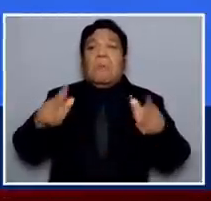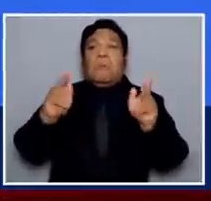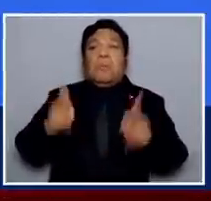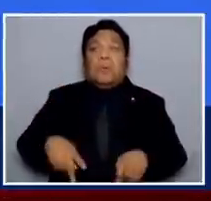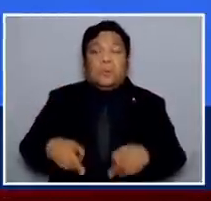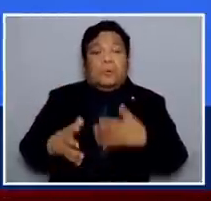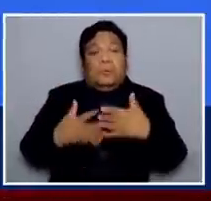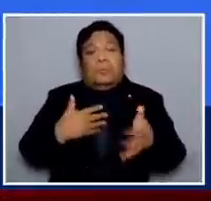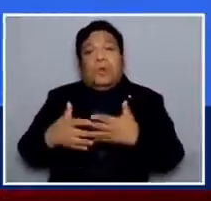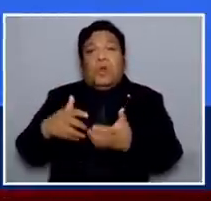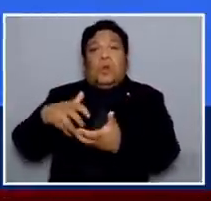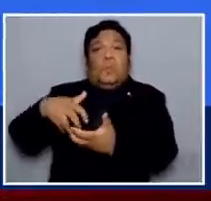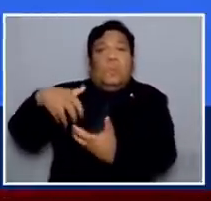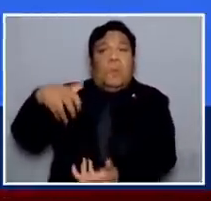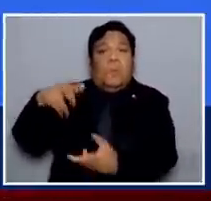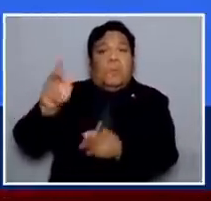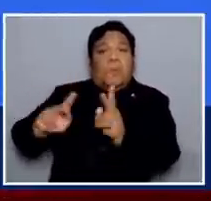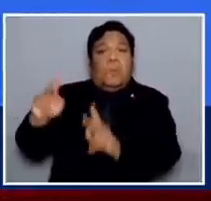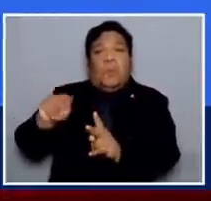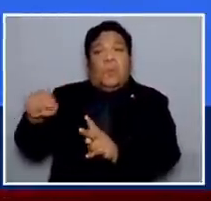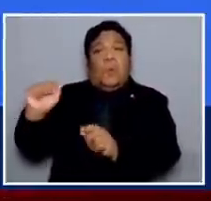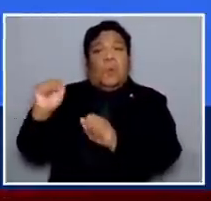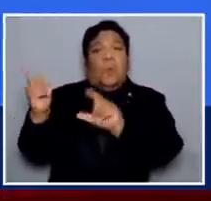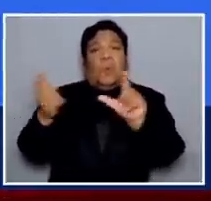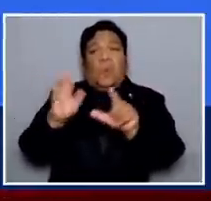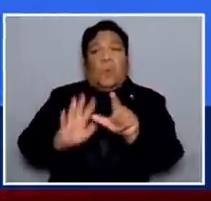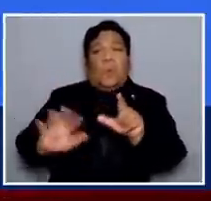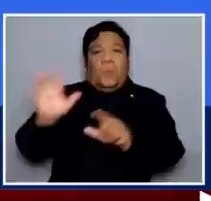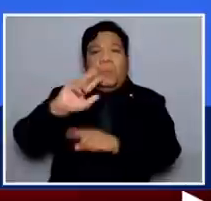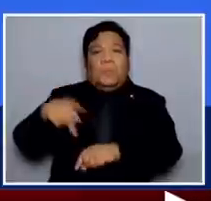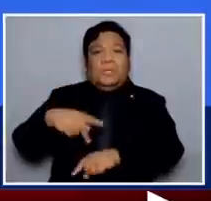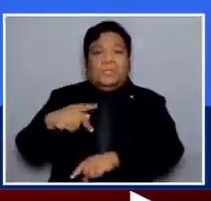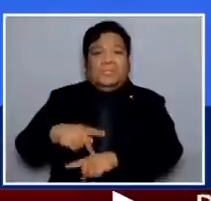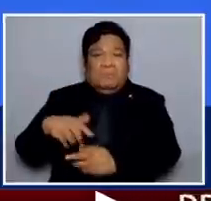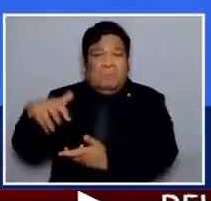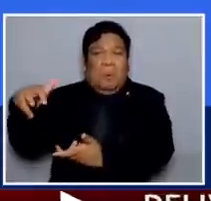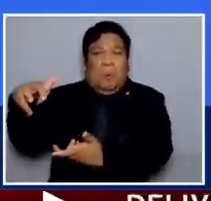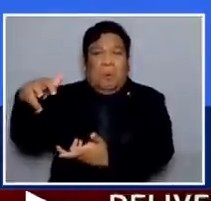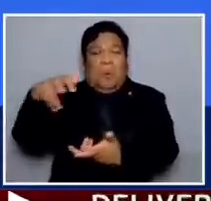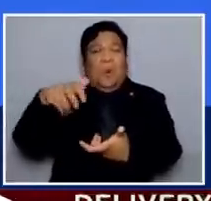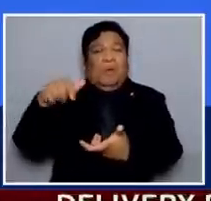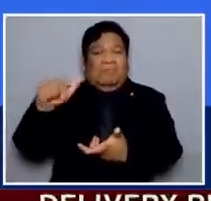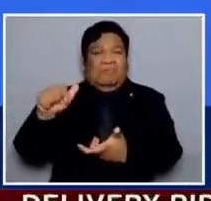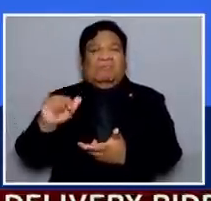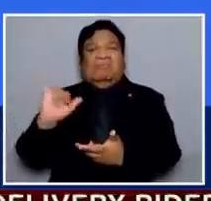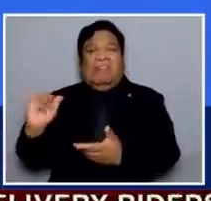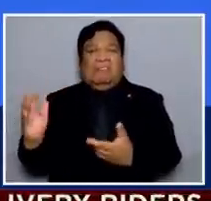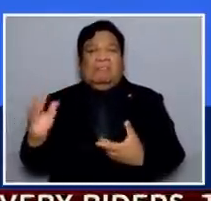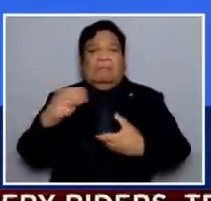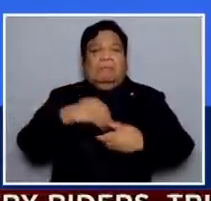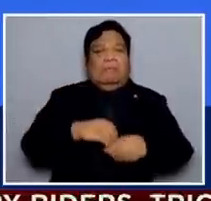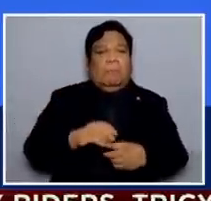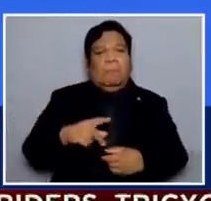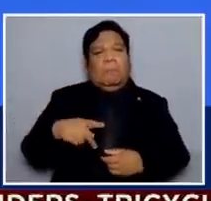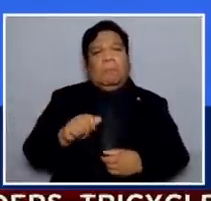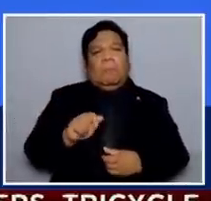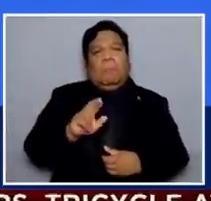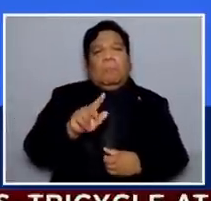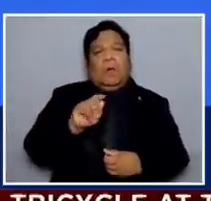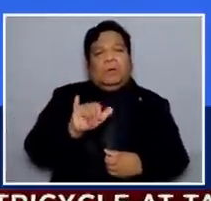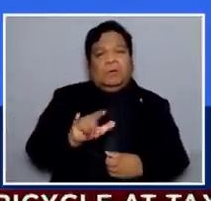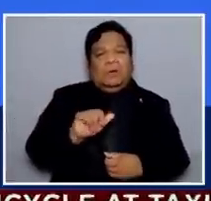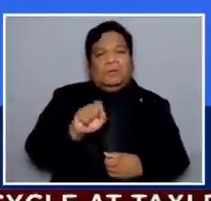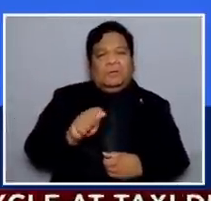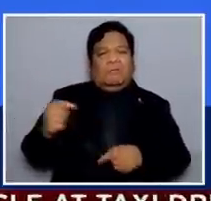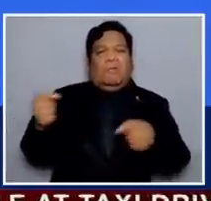mayaman, buong Pilipinas, lahat ng mga milyonaryo may party list. Agawan sila ng party